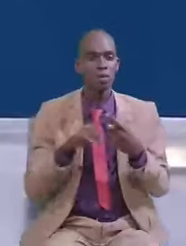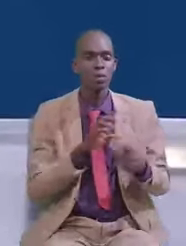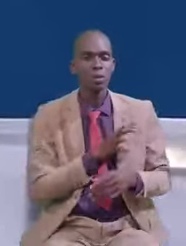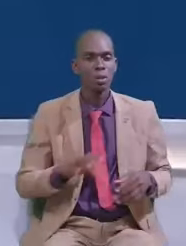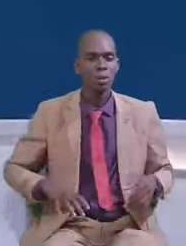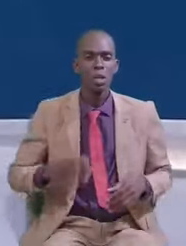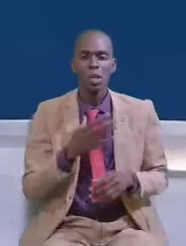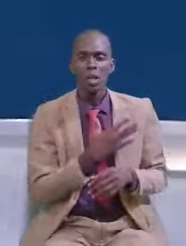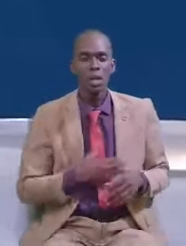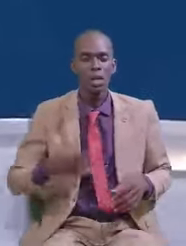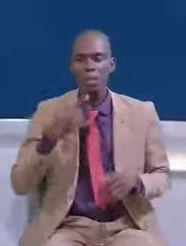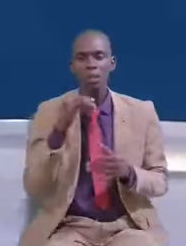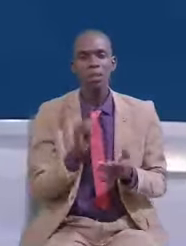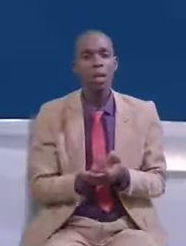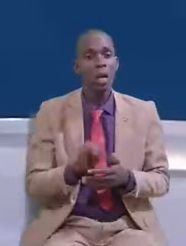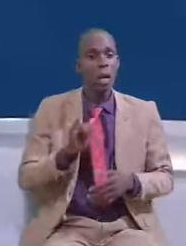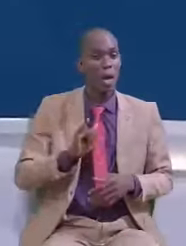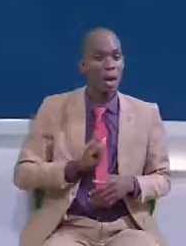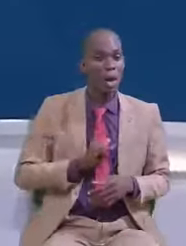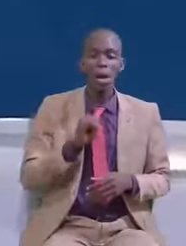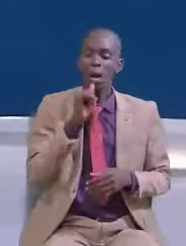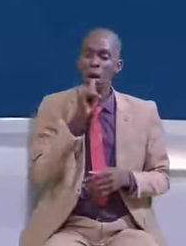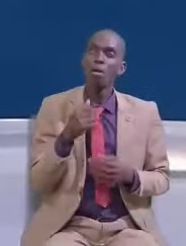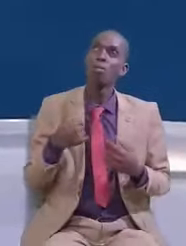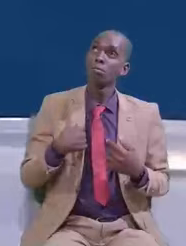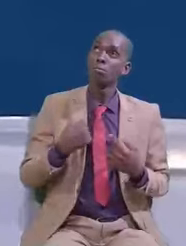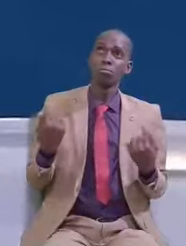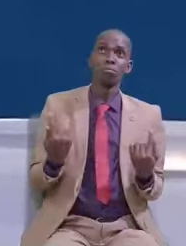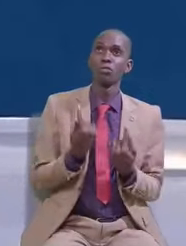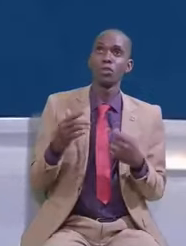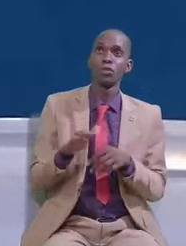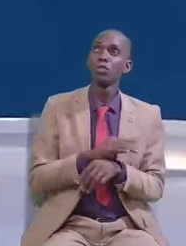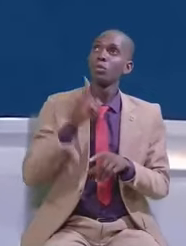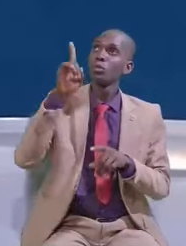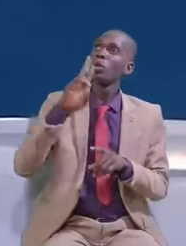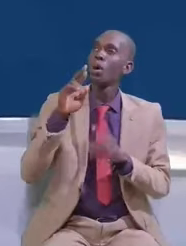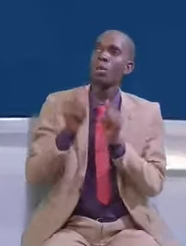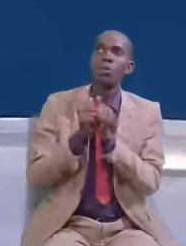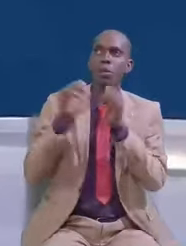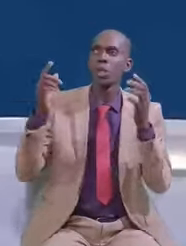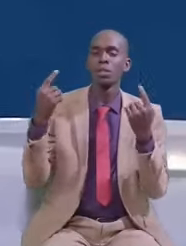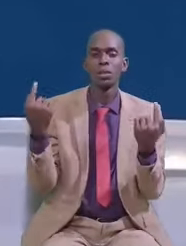et dit, « Je suis pécheur, toi tu es sans péché. »